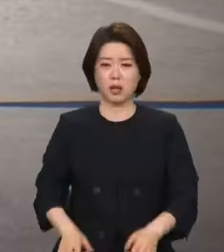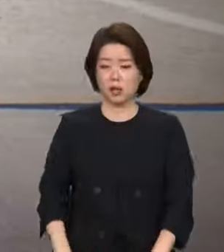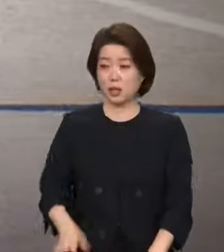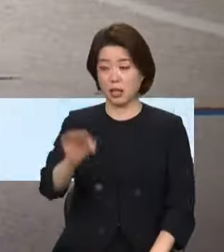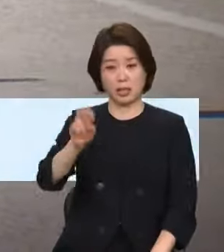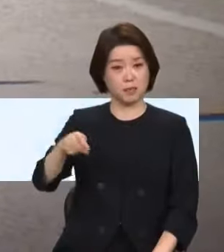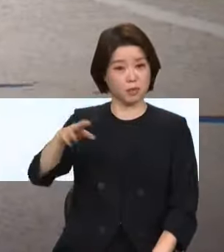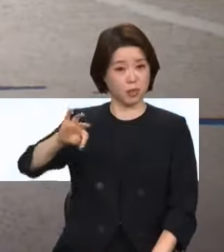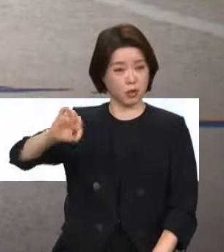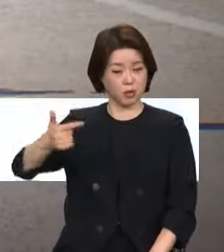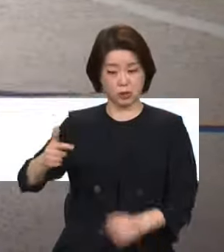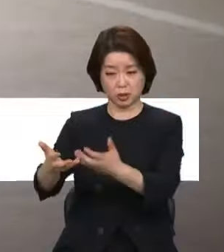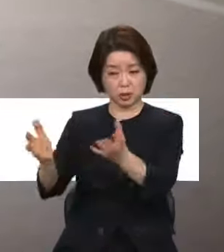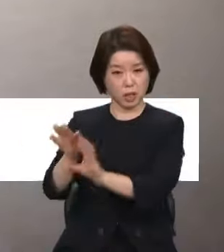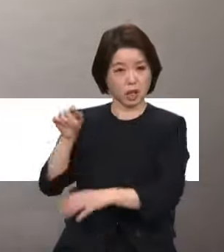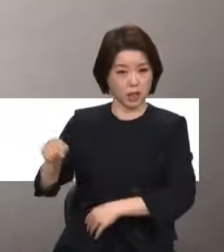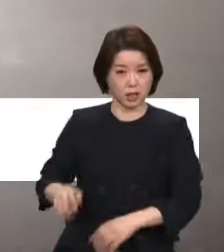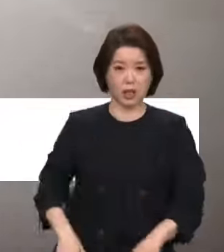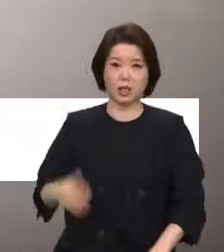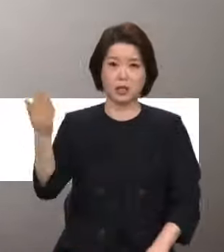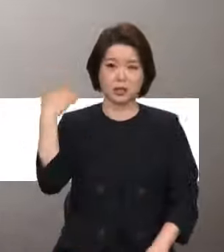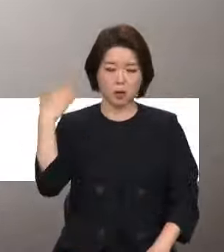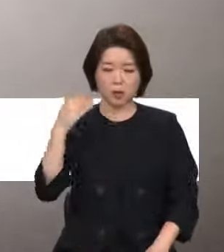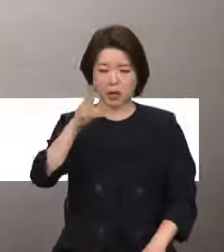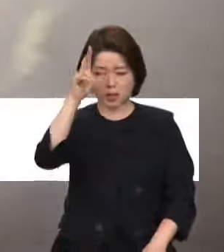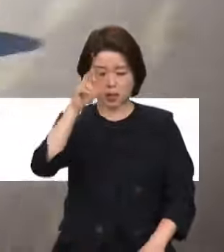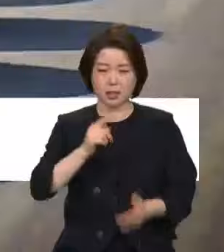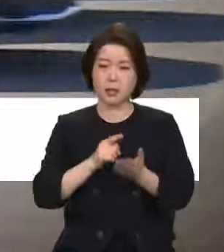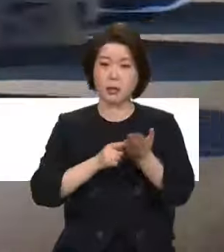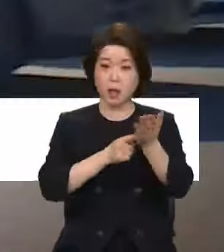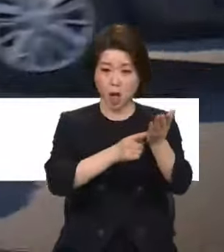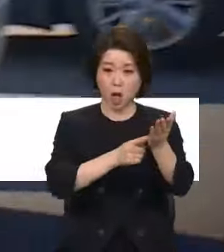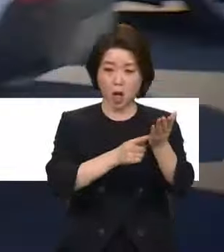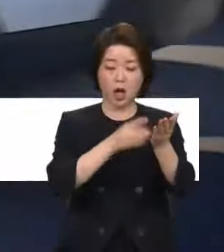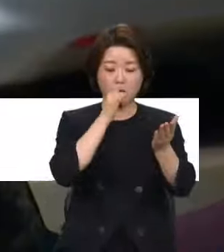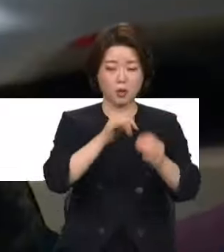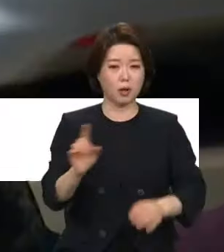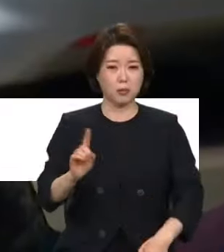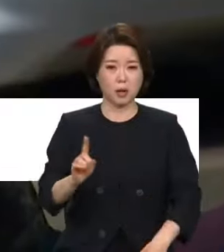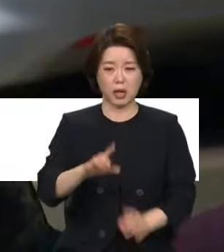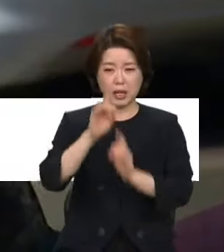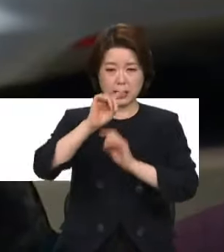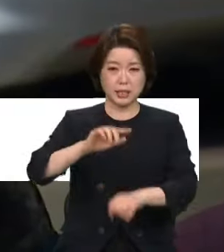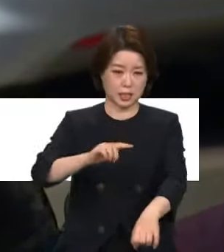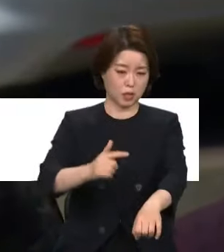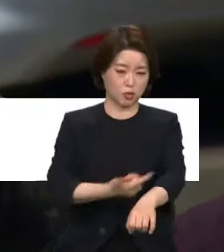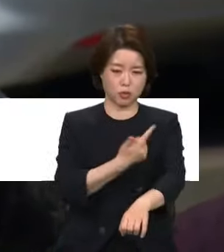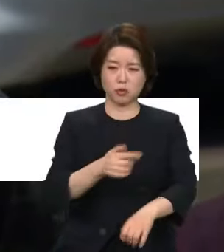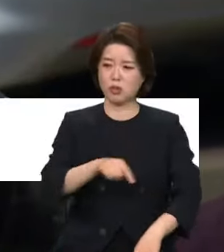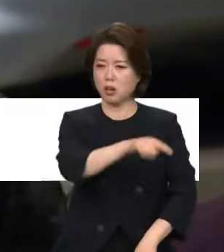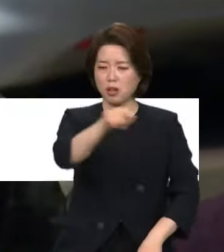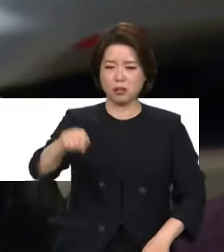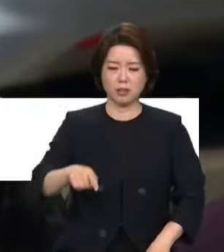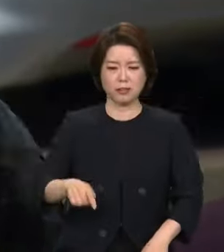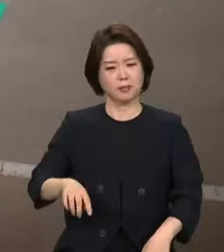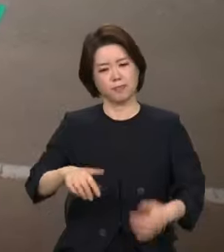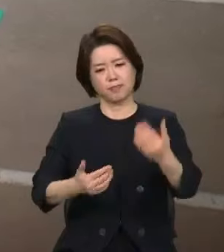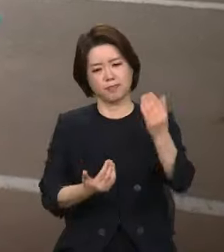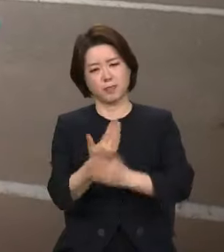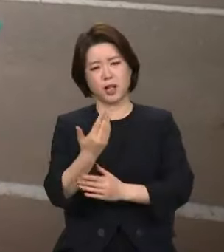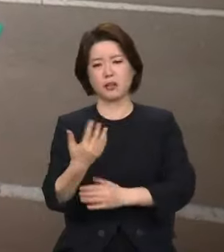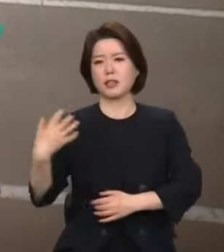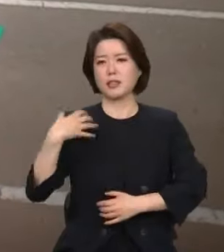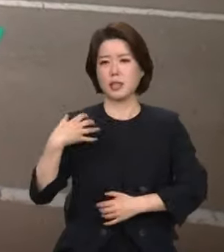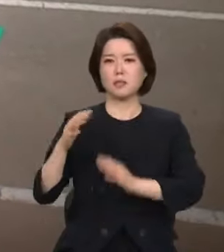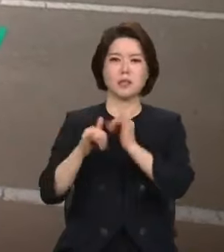임성근 사단장은 지난 10일 경찰에 탄원서를 제출하면서 사실상 이중령을 사고 책임자로 지목했습니다.